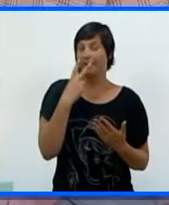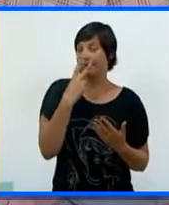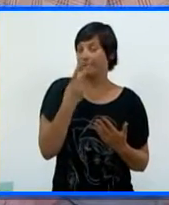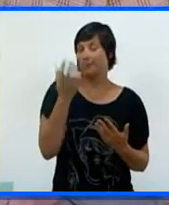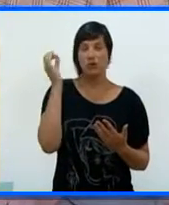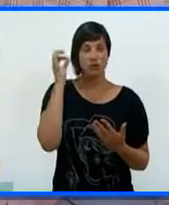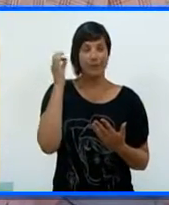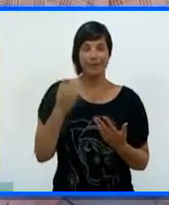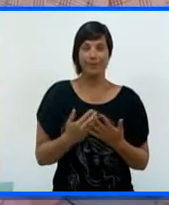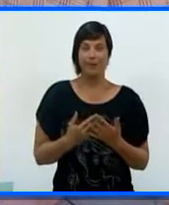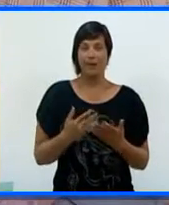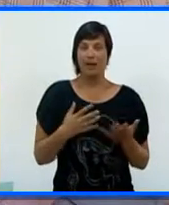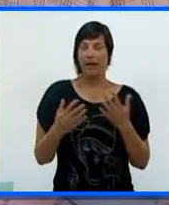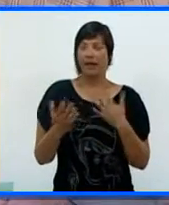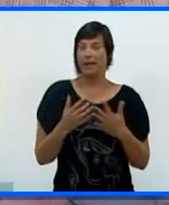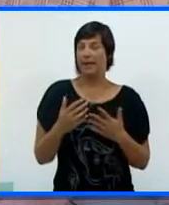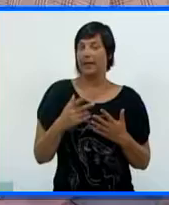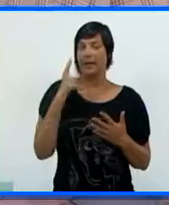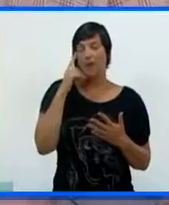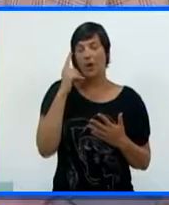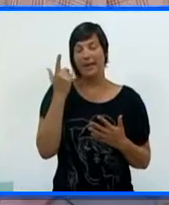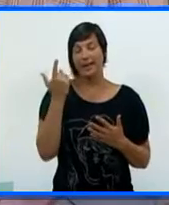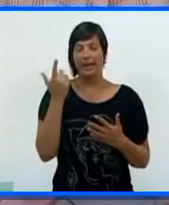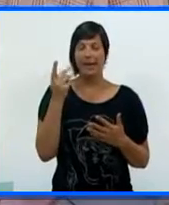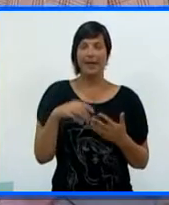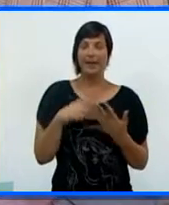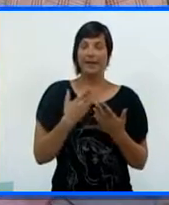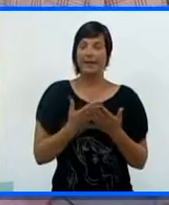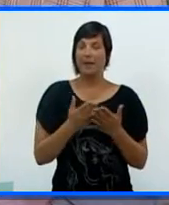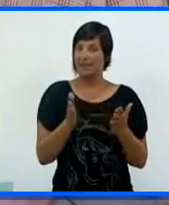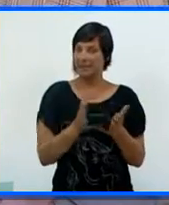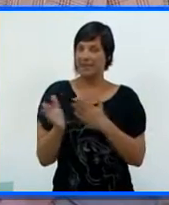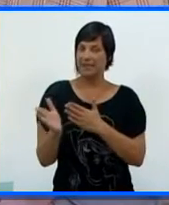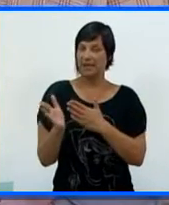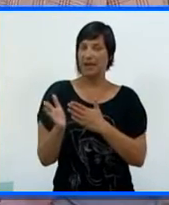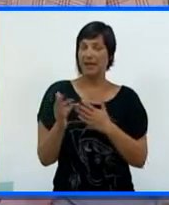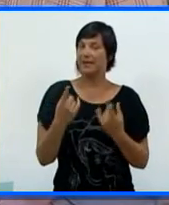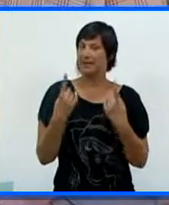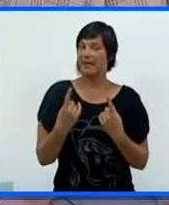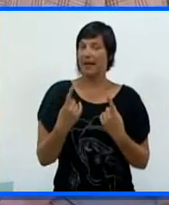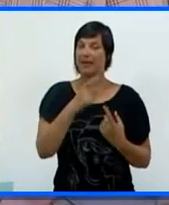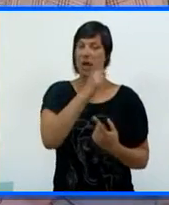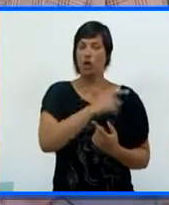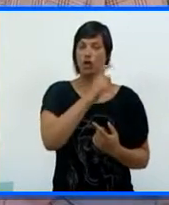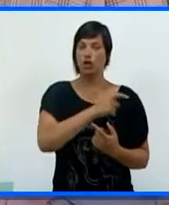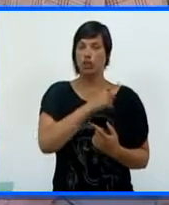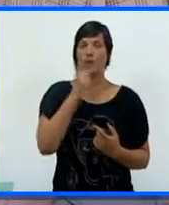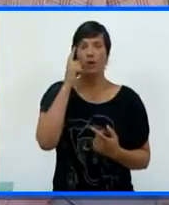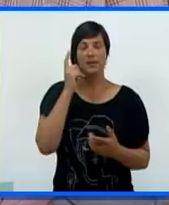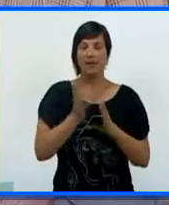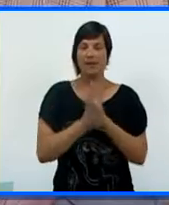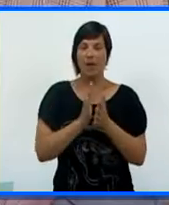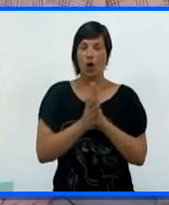Ili prepostavio se da je koja moja ideja, da bi sa strane bilo da stane jedna osoba koja